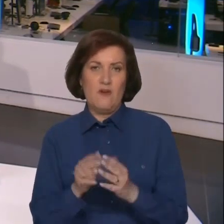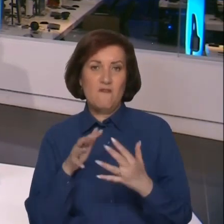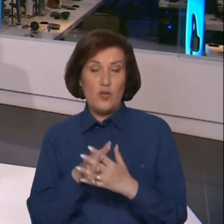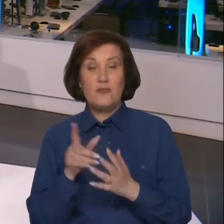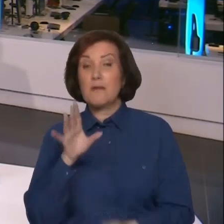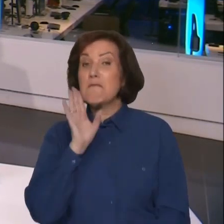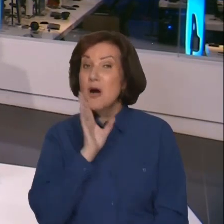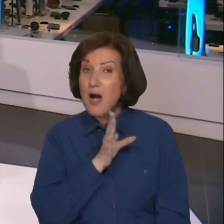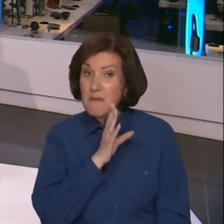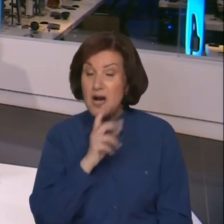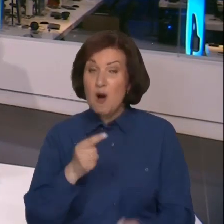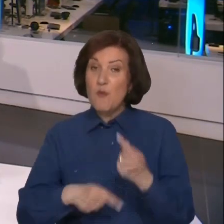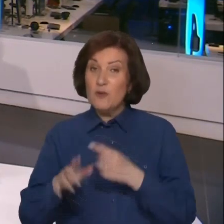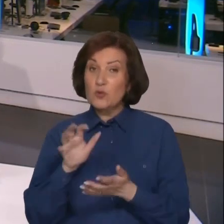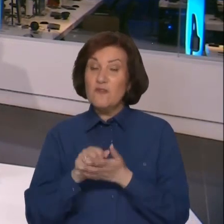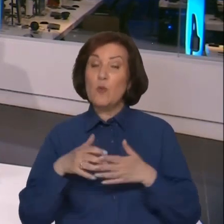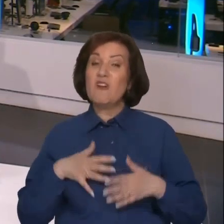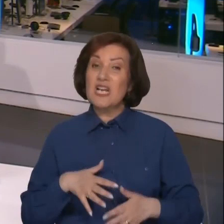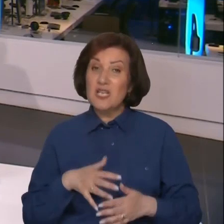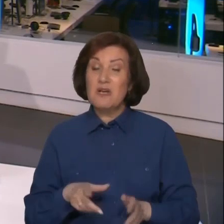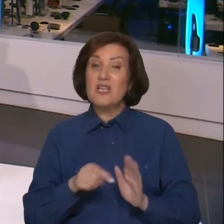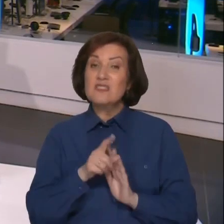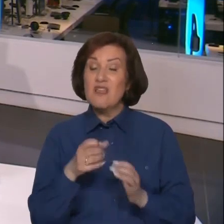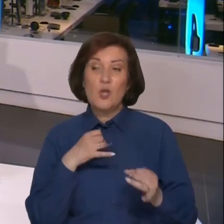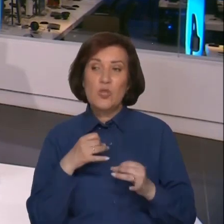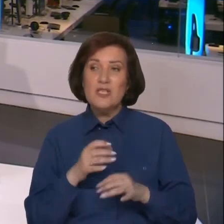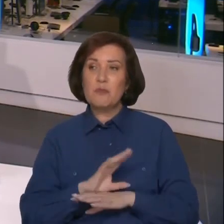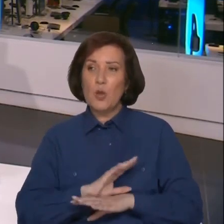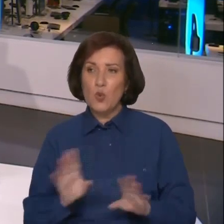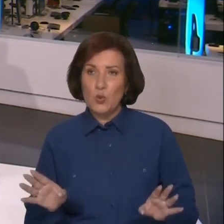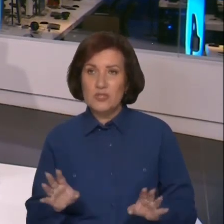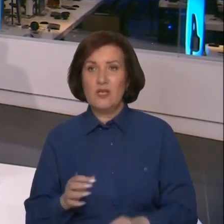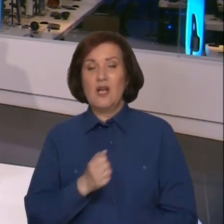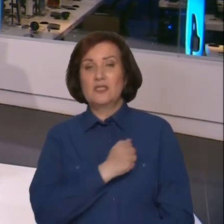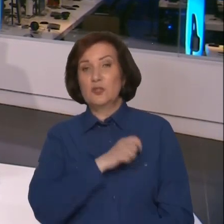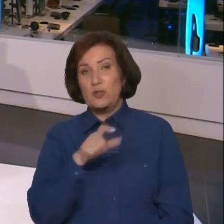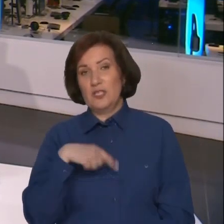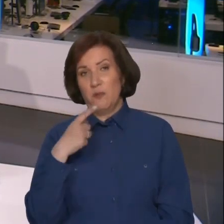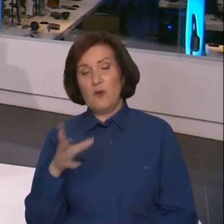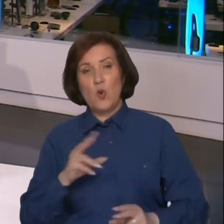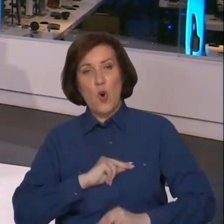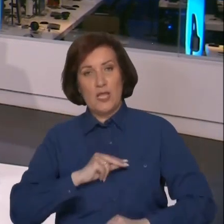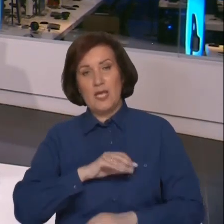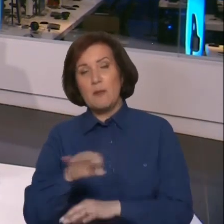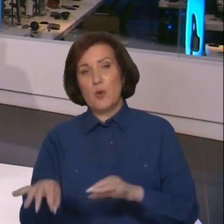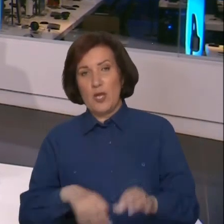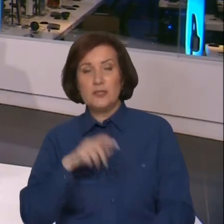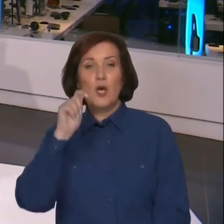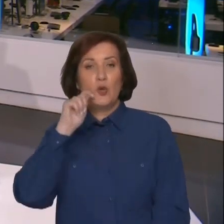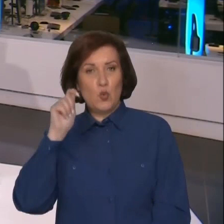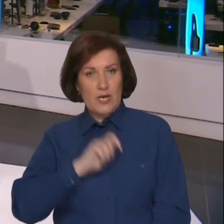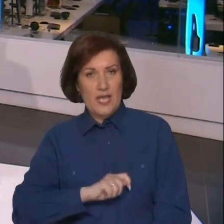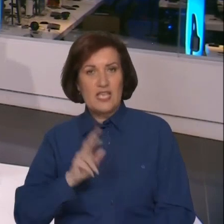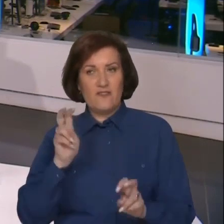А от їхня мама повернулася в окупований Крим, з нею не спілкуються. Із солдатами говорили колеги проєкту «Ukrainian